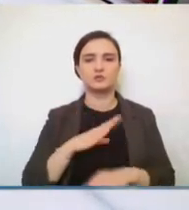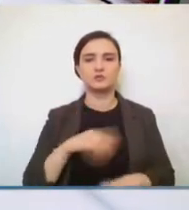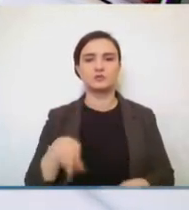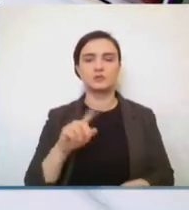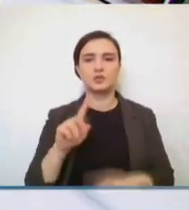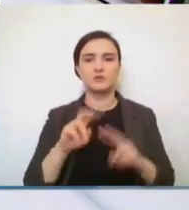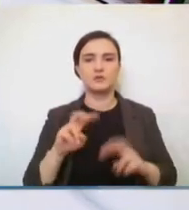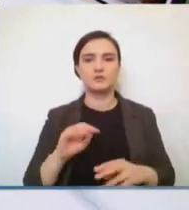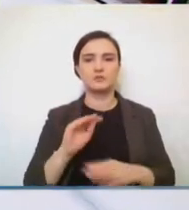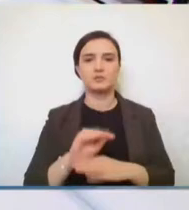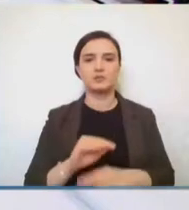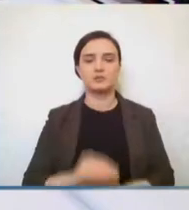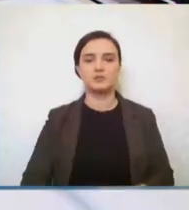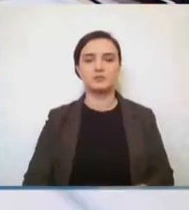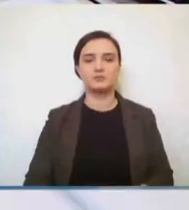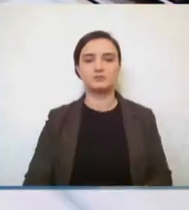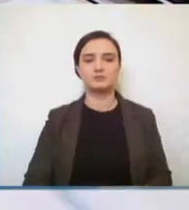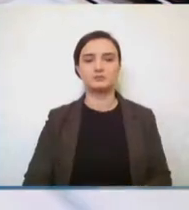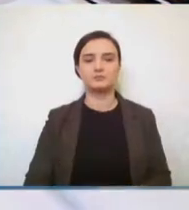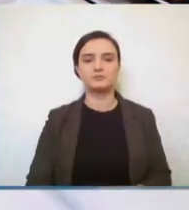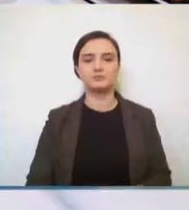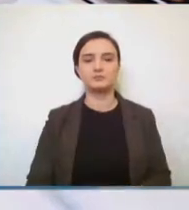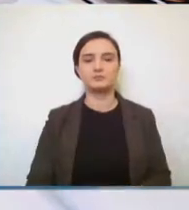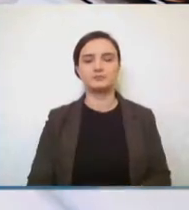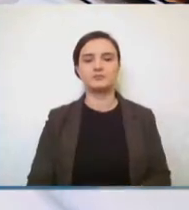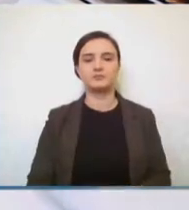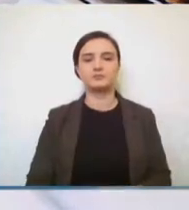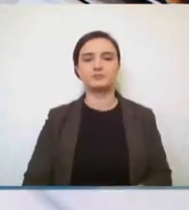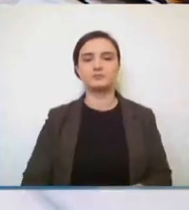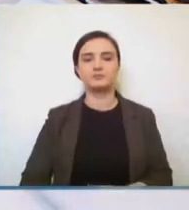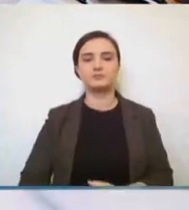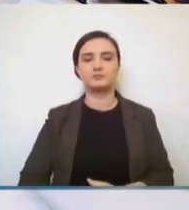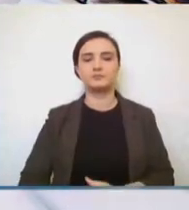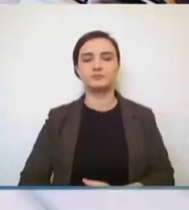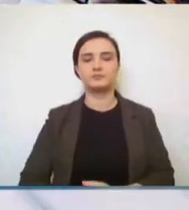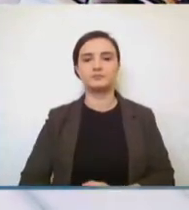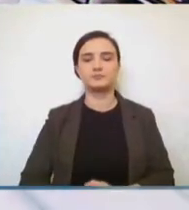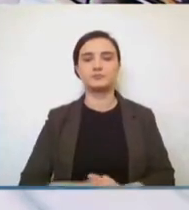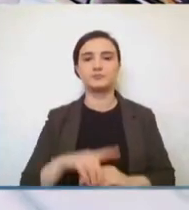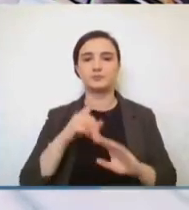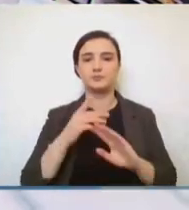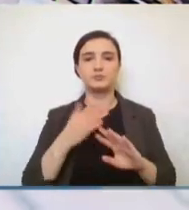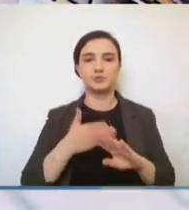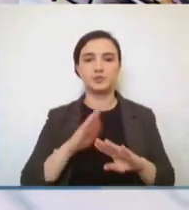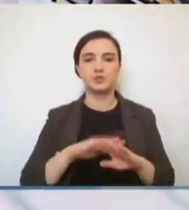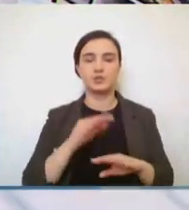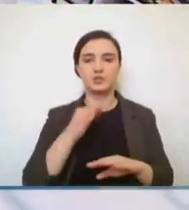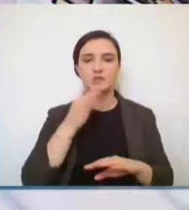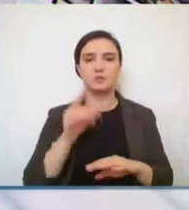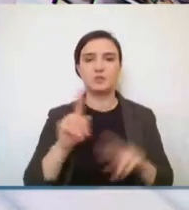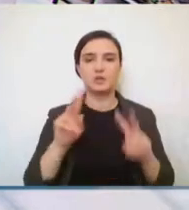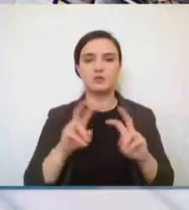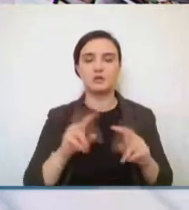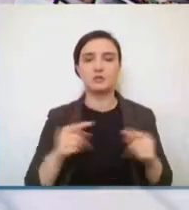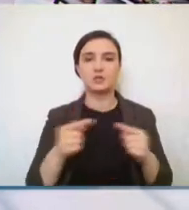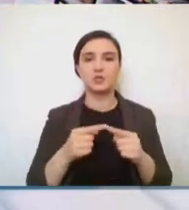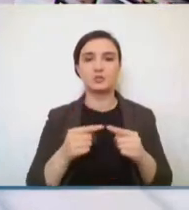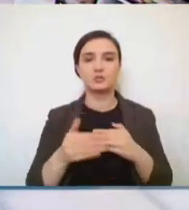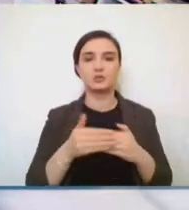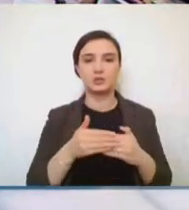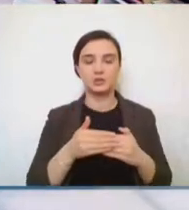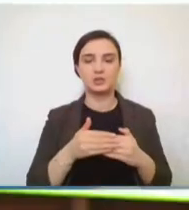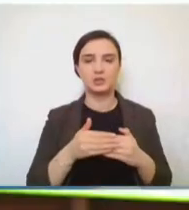დამატებით? მე ცოტა მიჭირს თქმა აორტის პროექციაზე, რა კვლევით დაუდგინდა ათეროსკლეროზული ფოლაკის